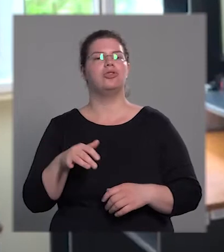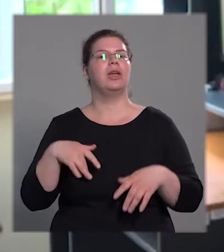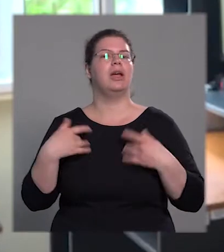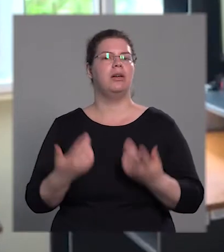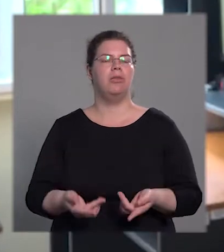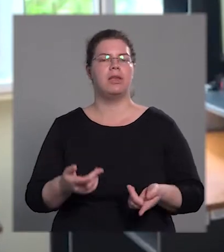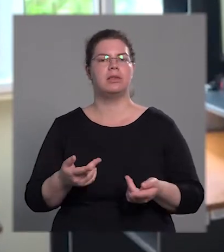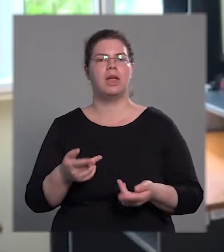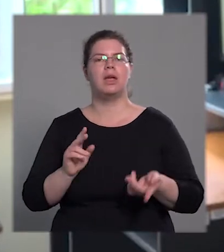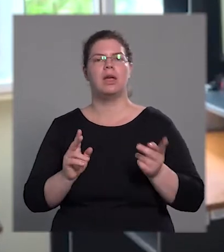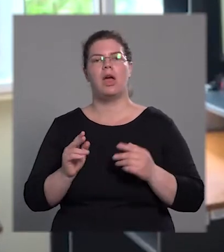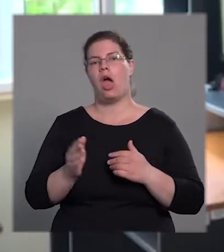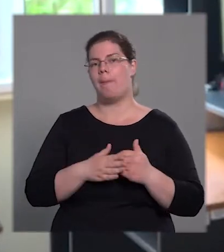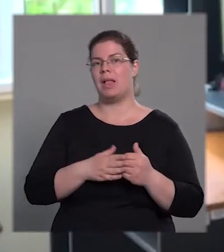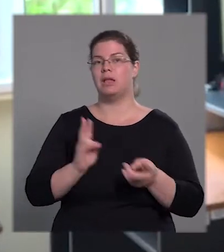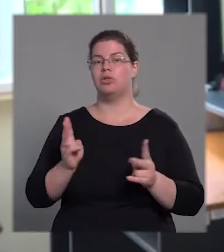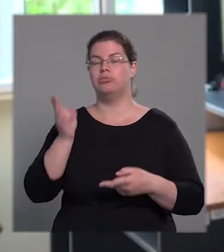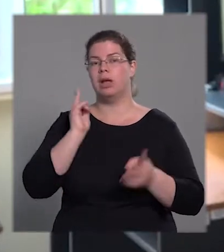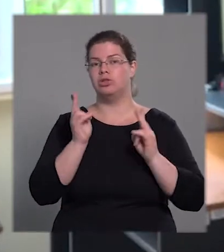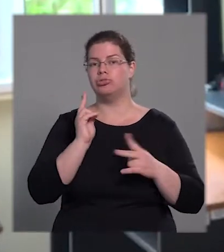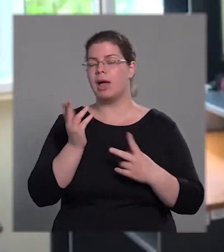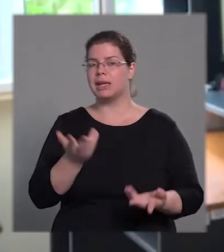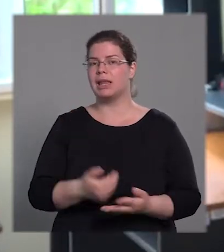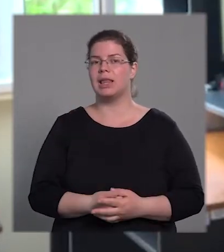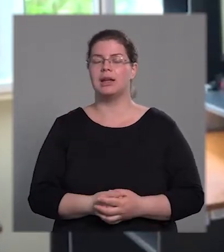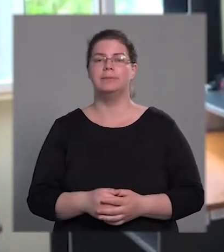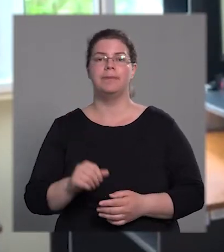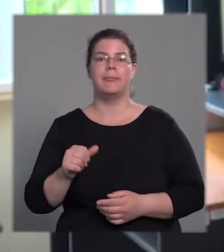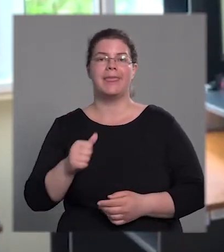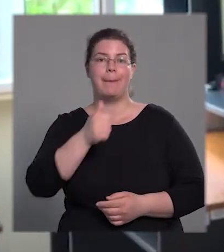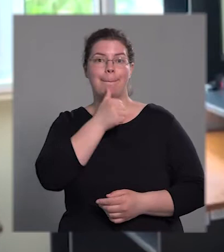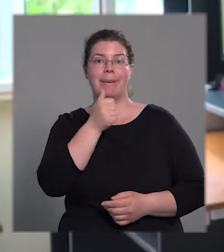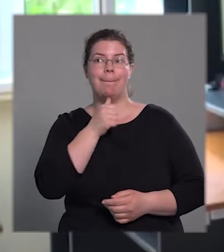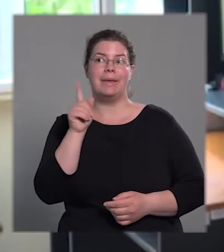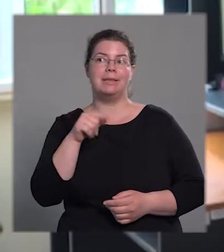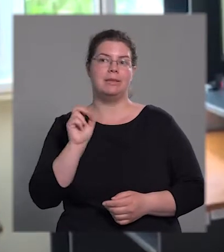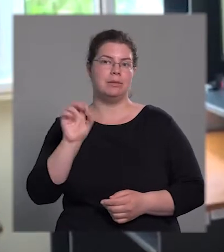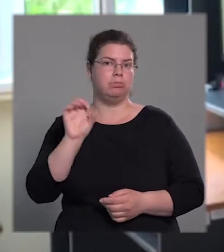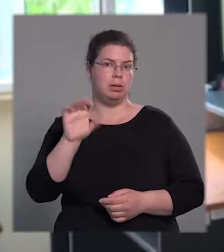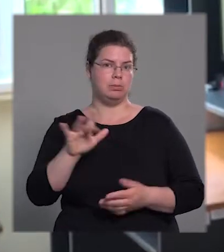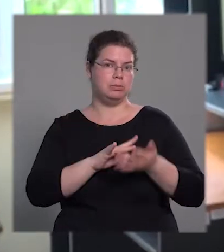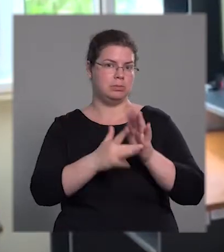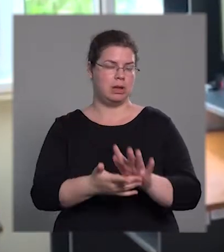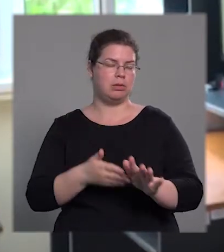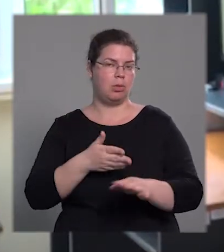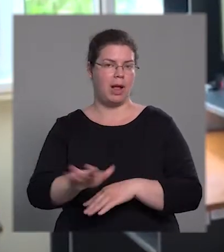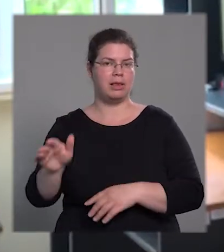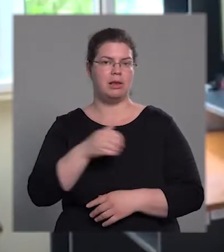élvezték azt, amellett, hogy megismerkedhettek egy PPT-s bemutató által az iskolával,